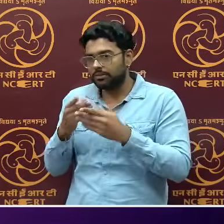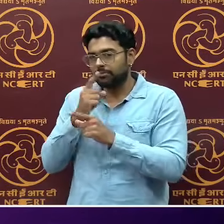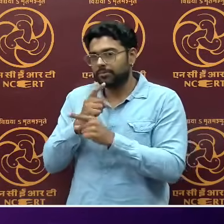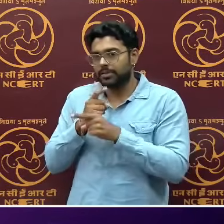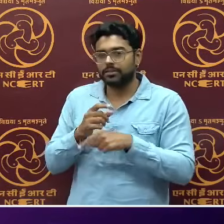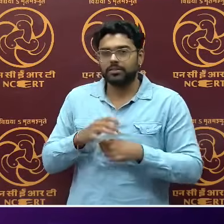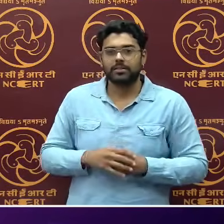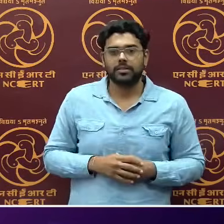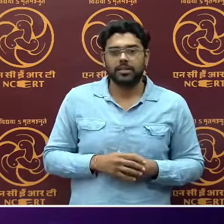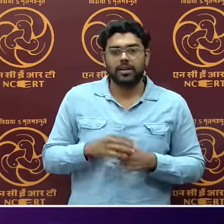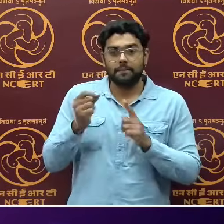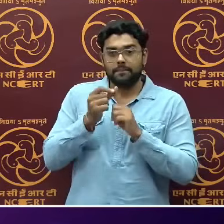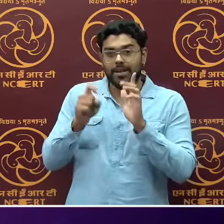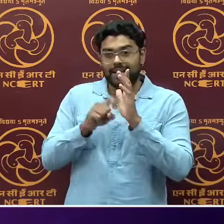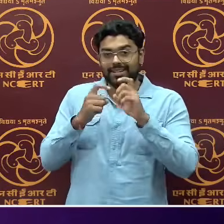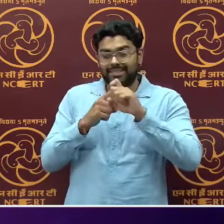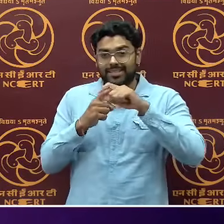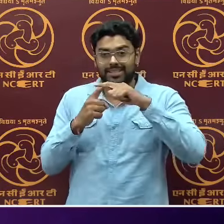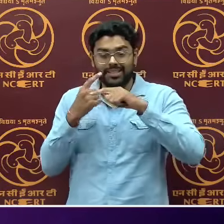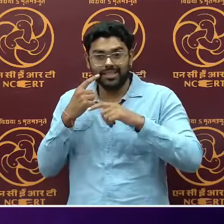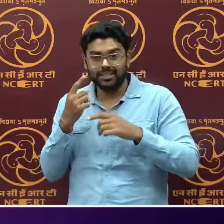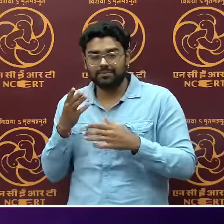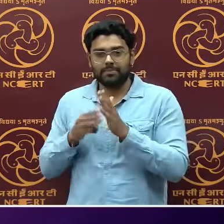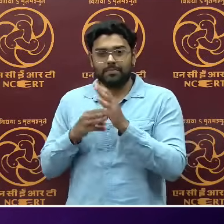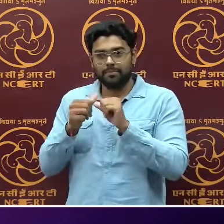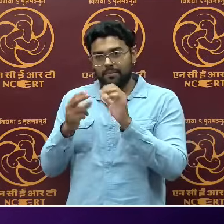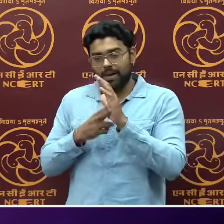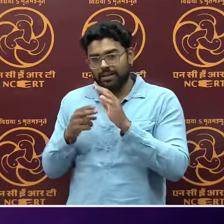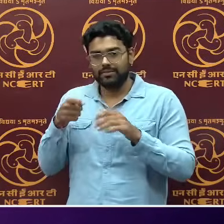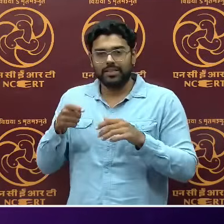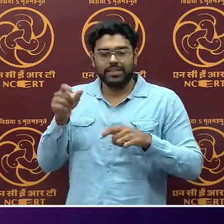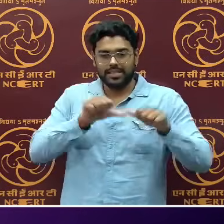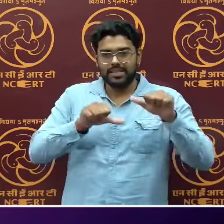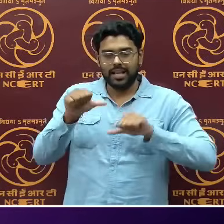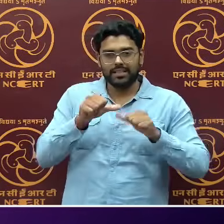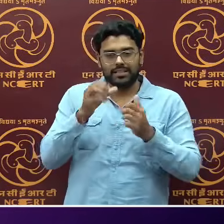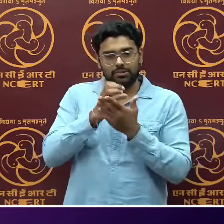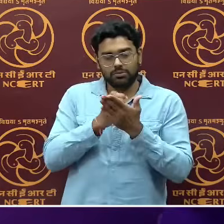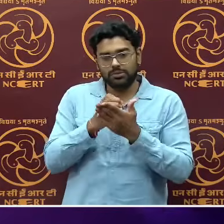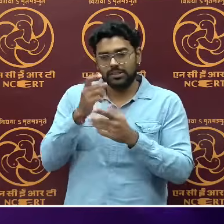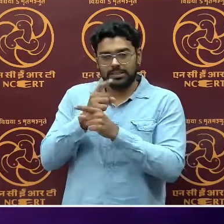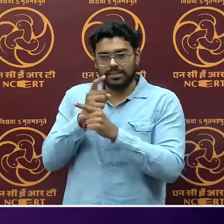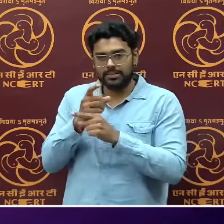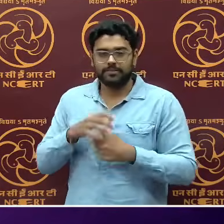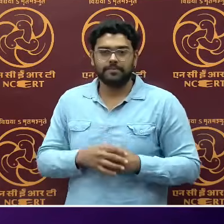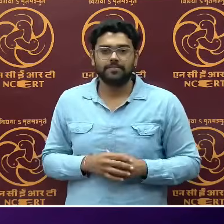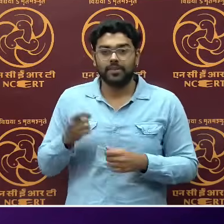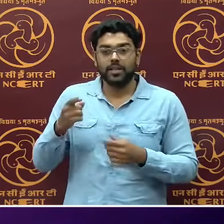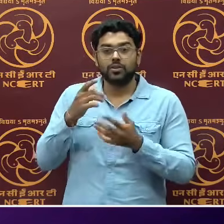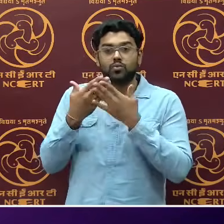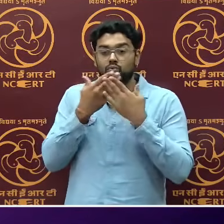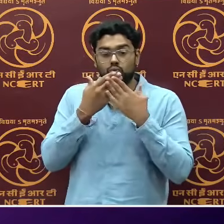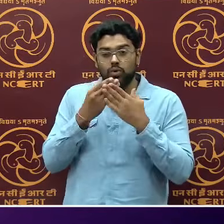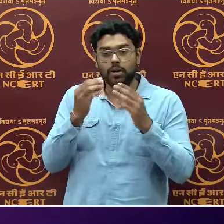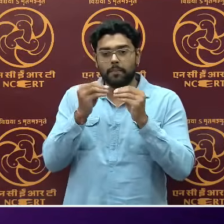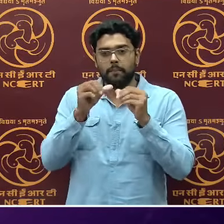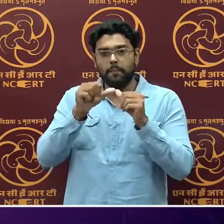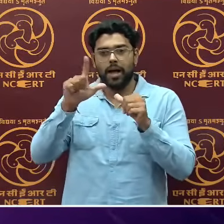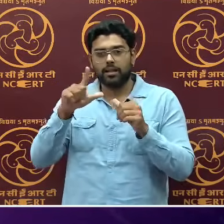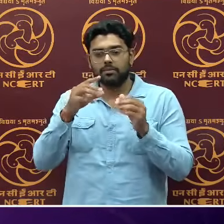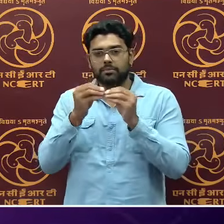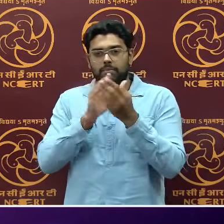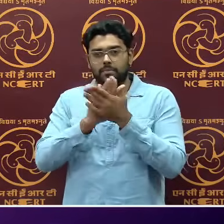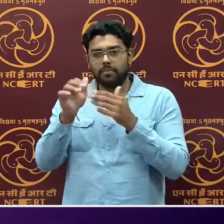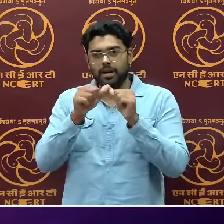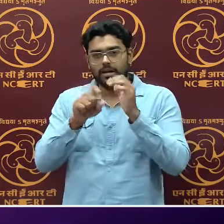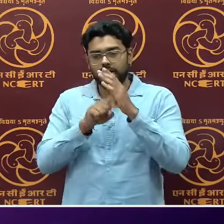We have Priti Maan with us, TGT from साइंस विषय, और साइंस विषय के हमारे साथ एक्सपर्ट हैं बाल भारती पब्लिक स्कूल से. मैम आपका बहुत बहुत